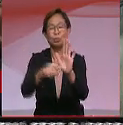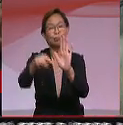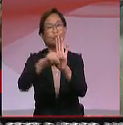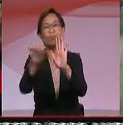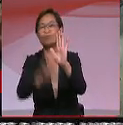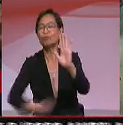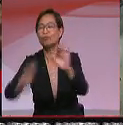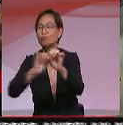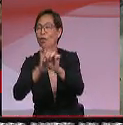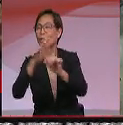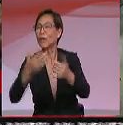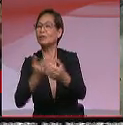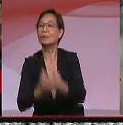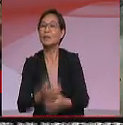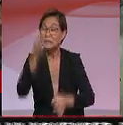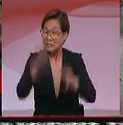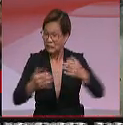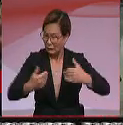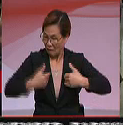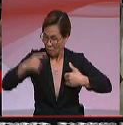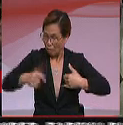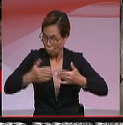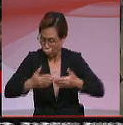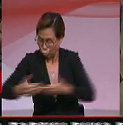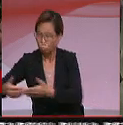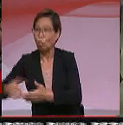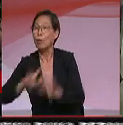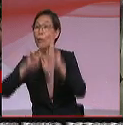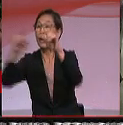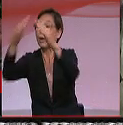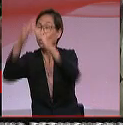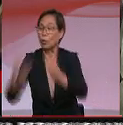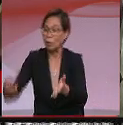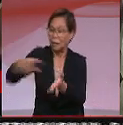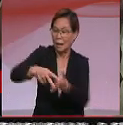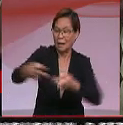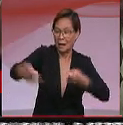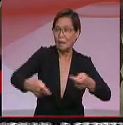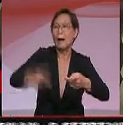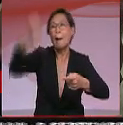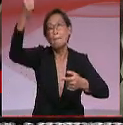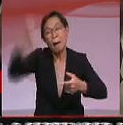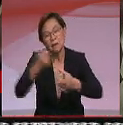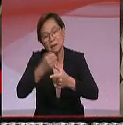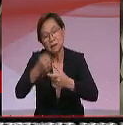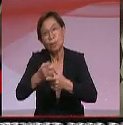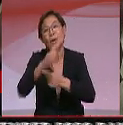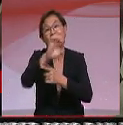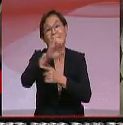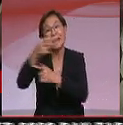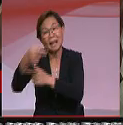COVID-19. Sekiranya terdapat individu yang perlu meneruskan perjalanan ke rumah dengan menaiki kenderaan awam dan perkhidmatan